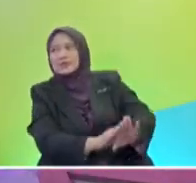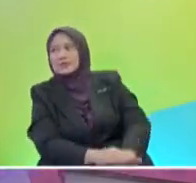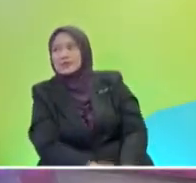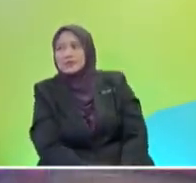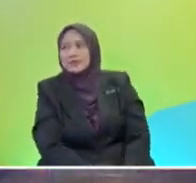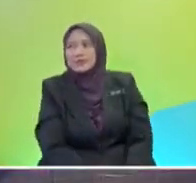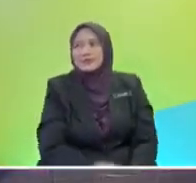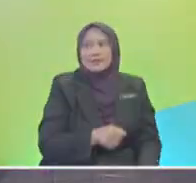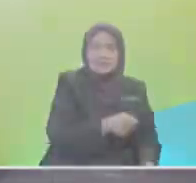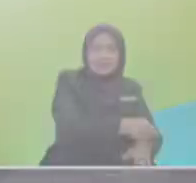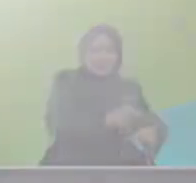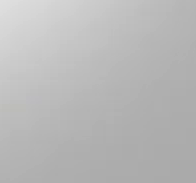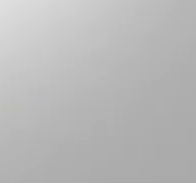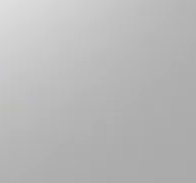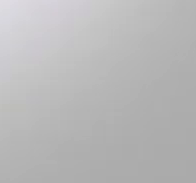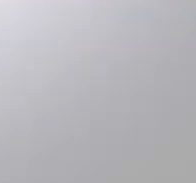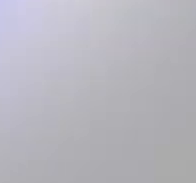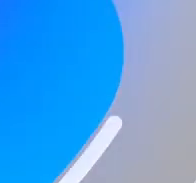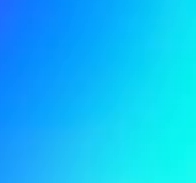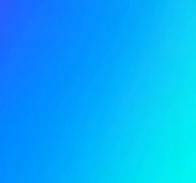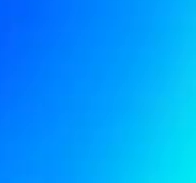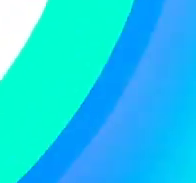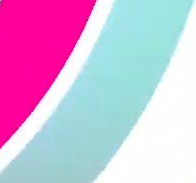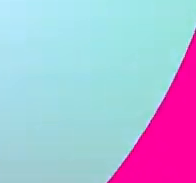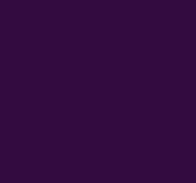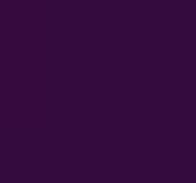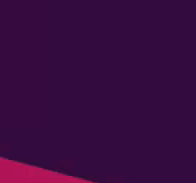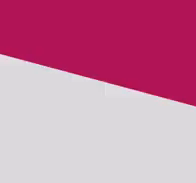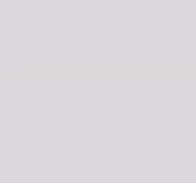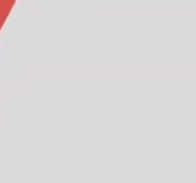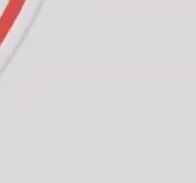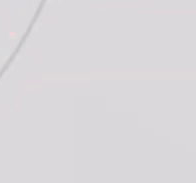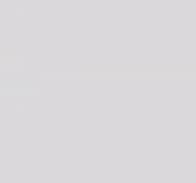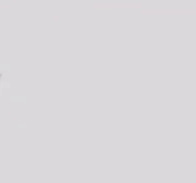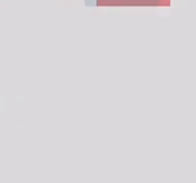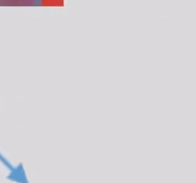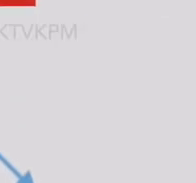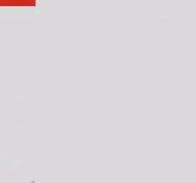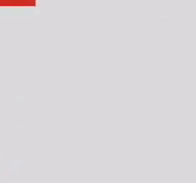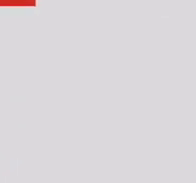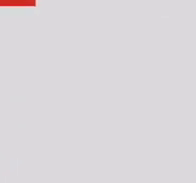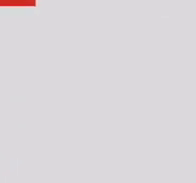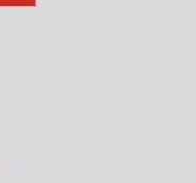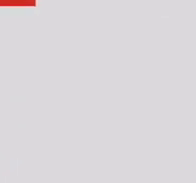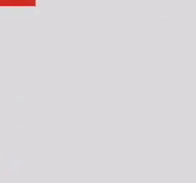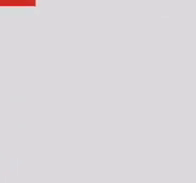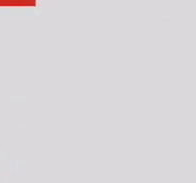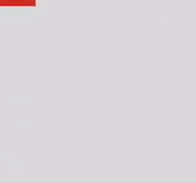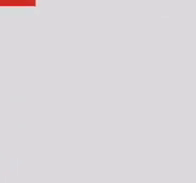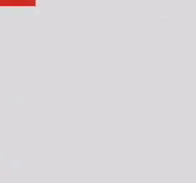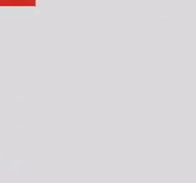tolakan gergaji dan menyapu kombinasi